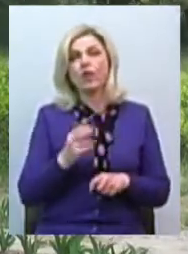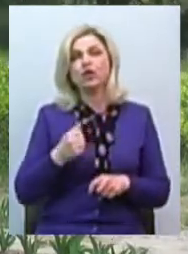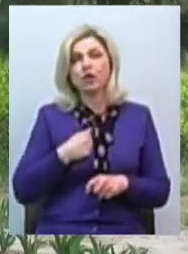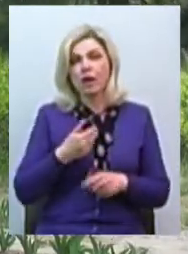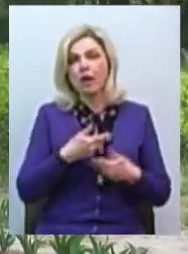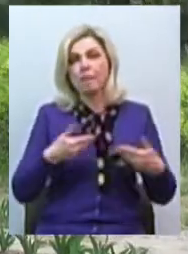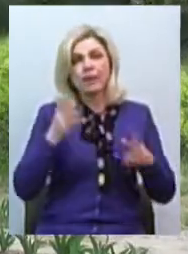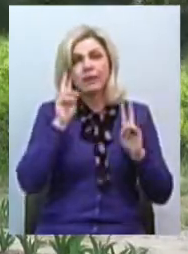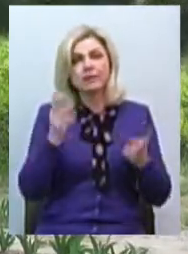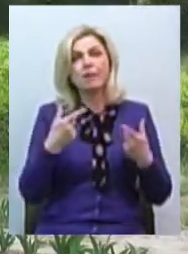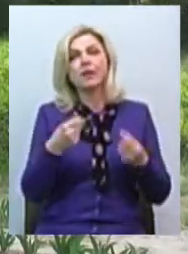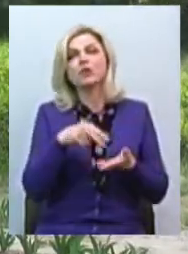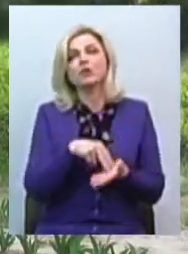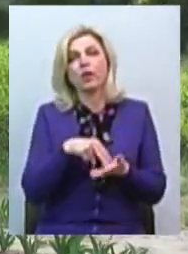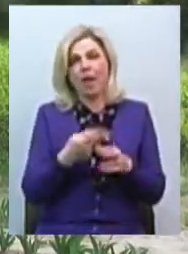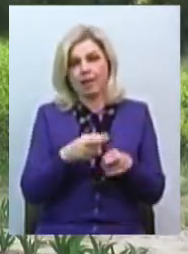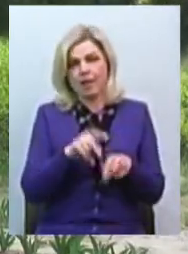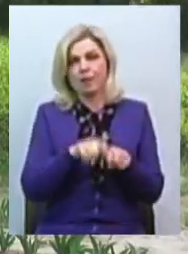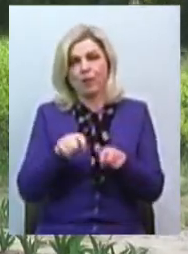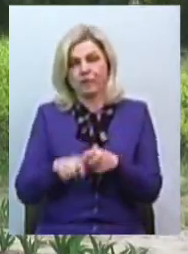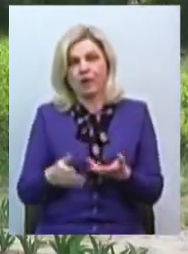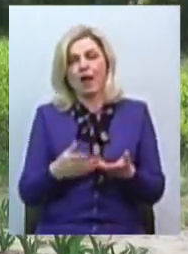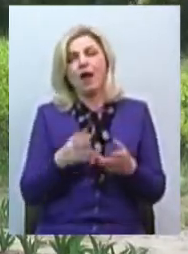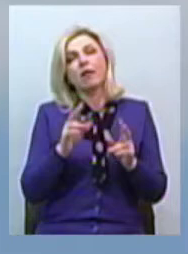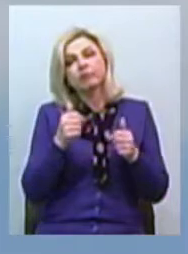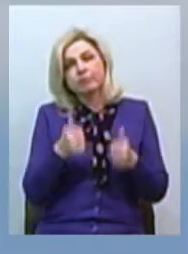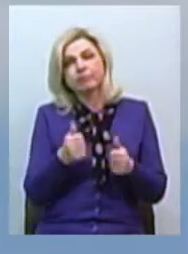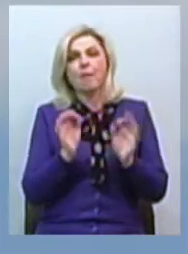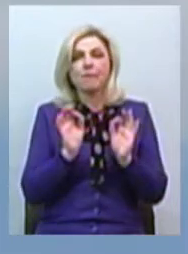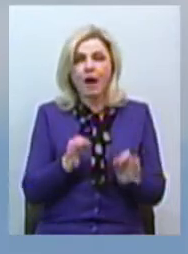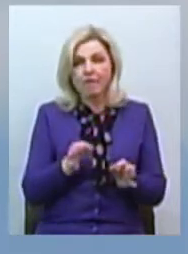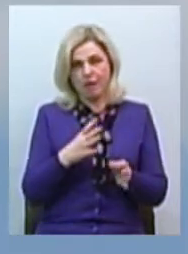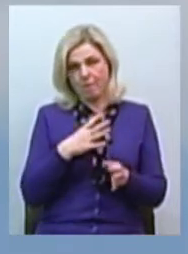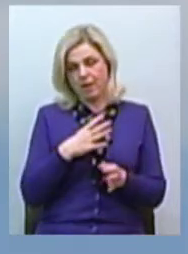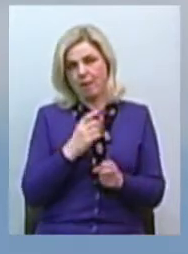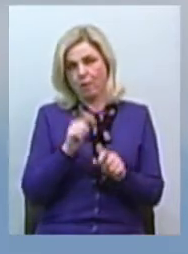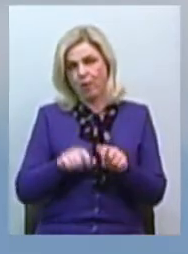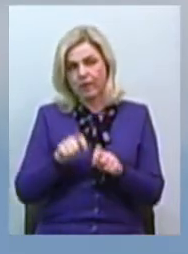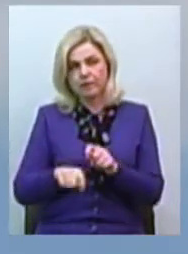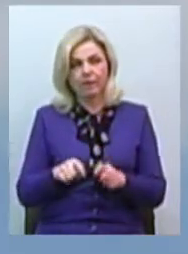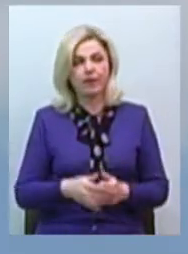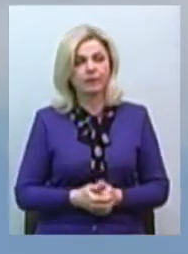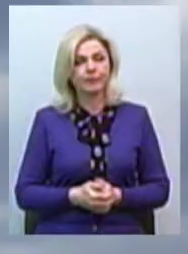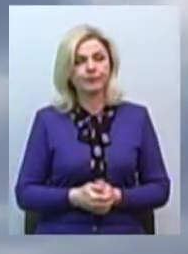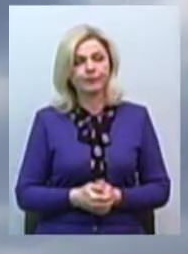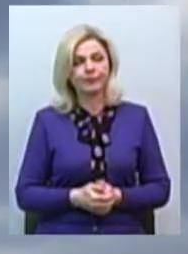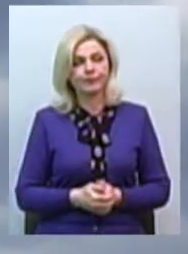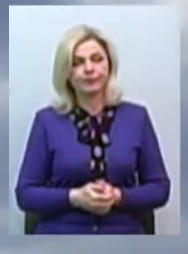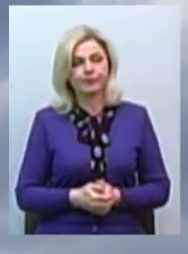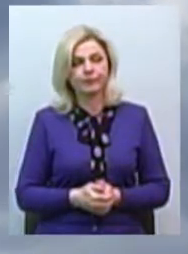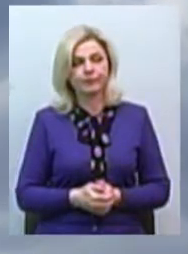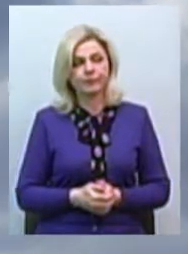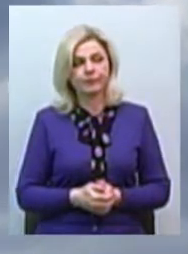знаємо, де вони стоять, наскільки вони вдало чи правильно були поставлені, і як саме відбуваються заміри на